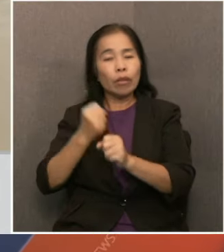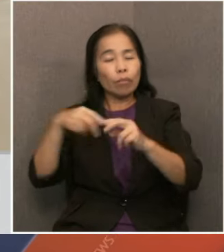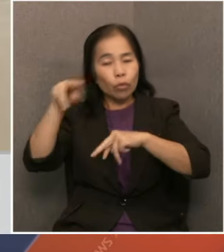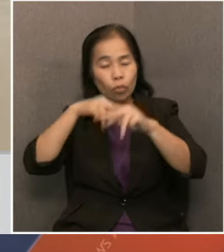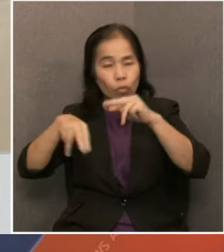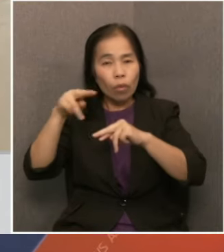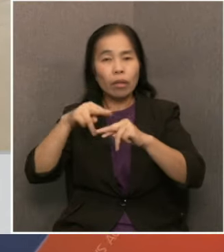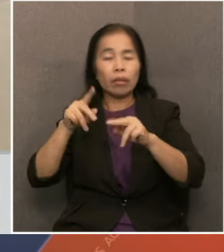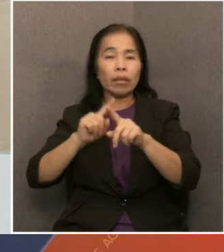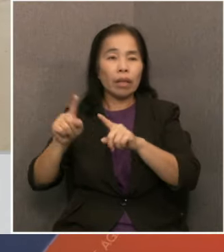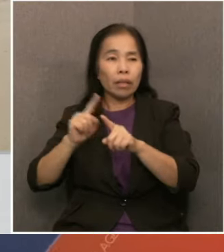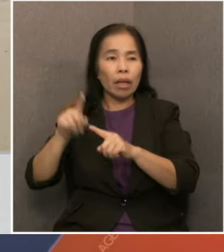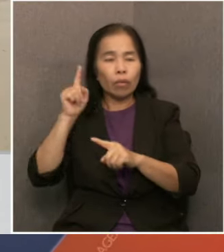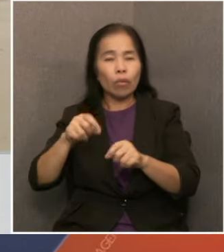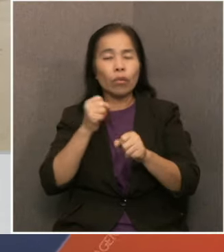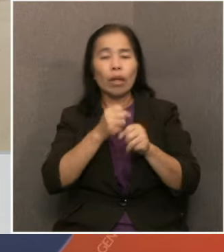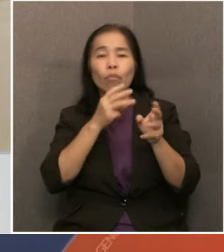าวะ